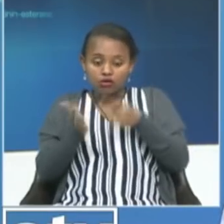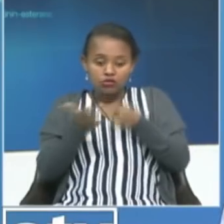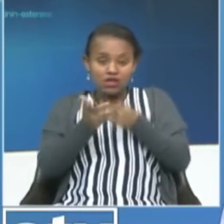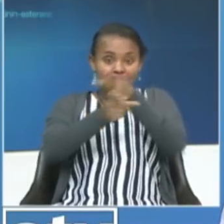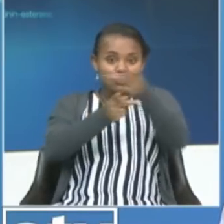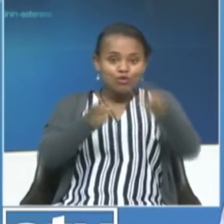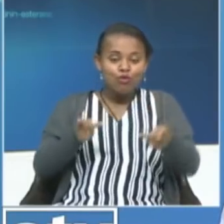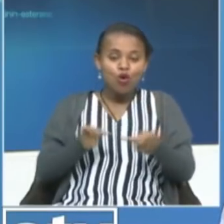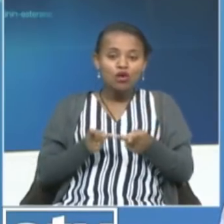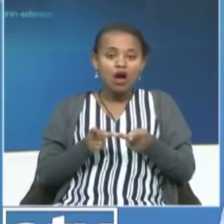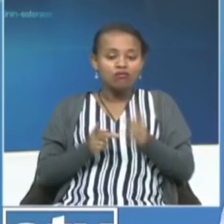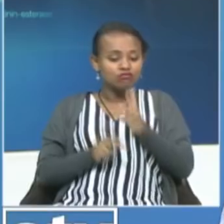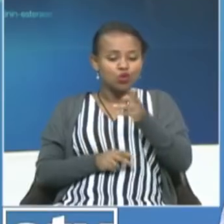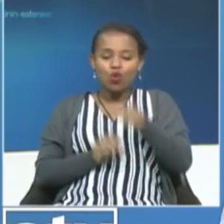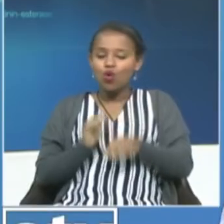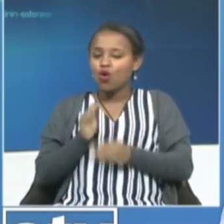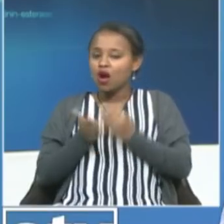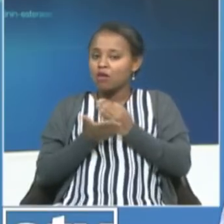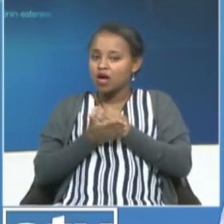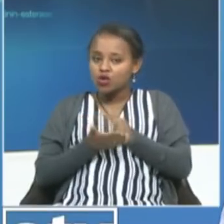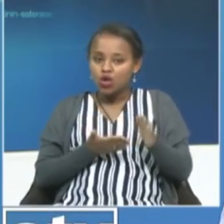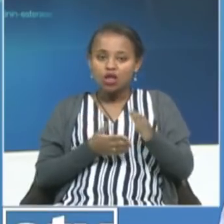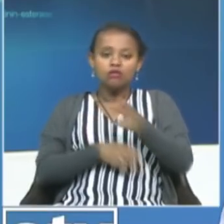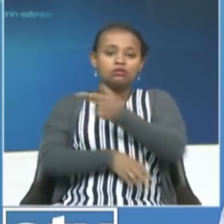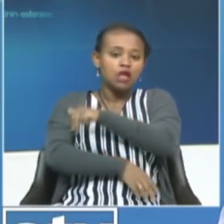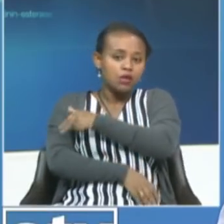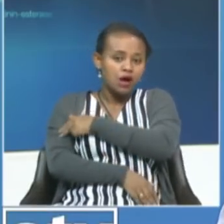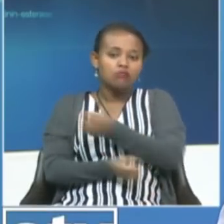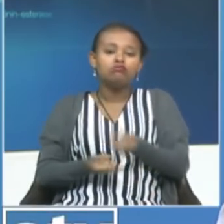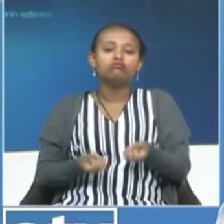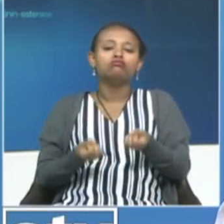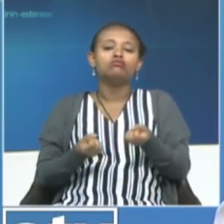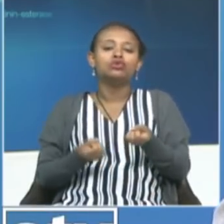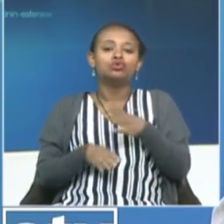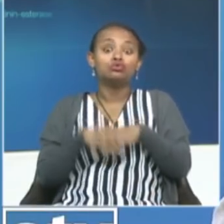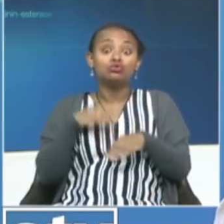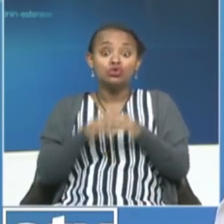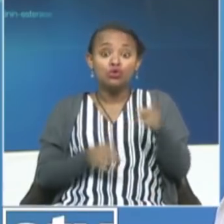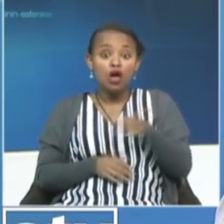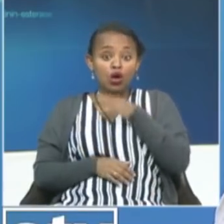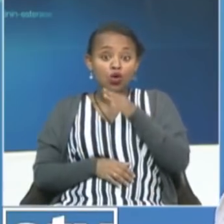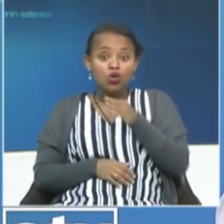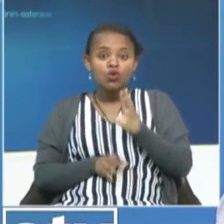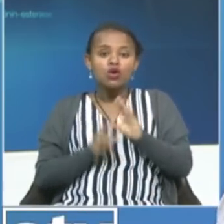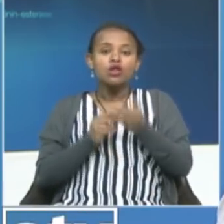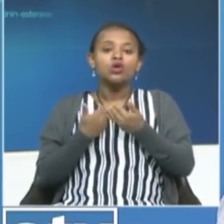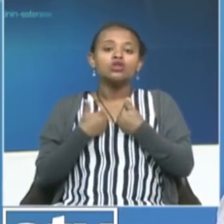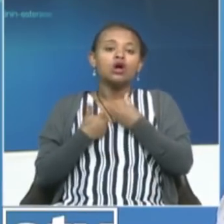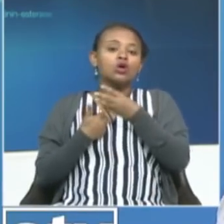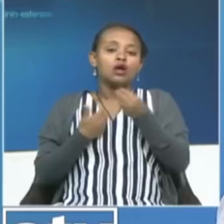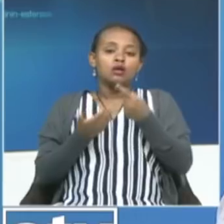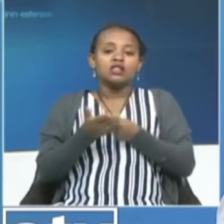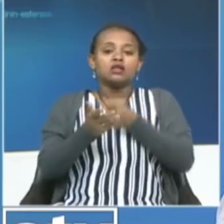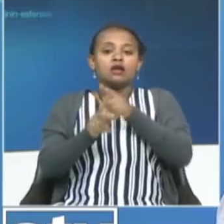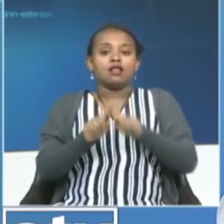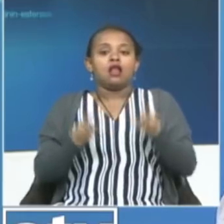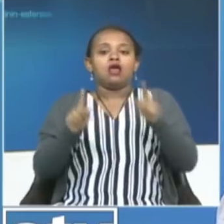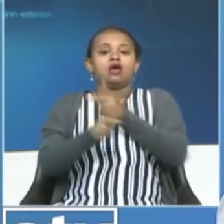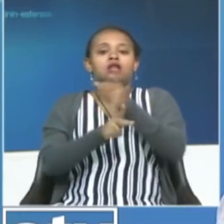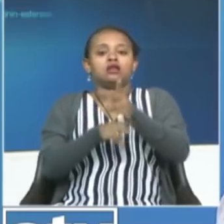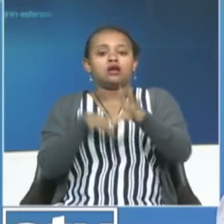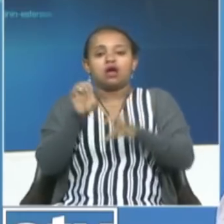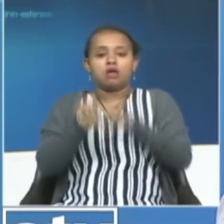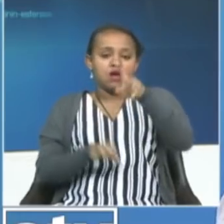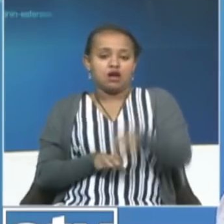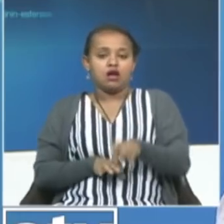ቦታ ቶሎ ለማስወገድም ለማከምም ብዙ ምቹ ያልሆኑ ሁኔታዎች አሉ እና በዚህ የተለየ ጥንቃቄ መደረግ አለበት